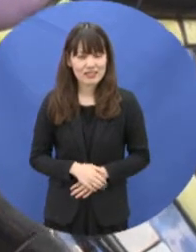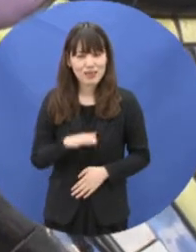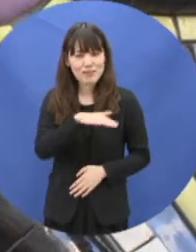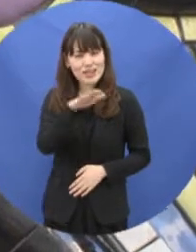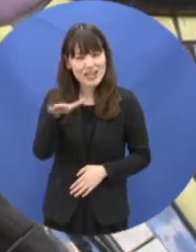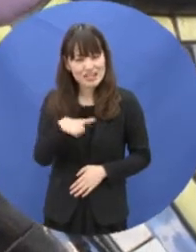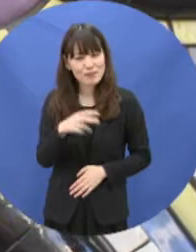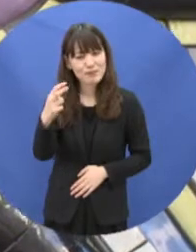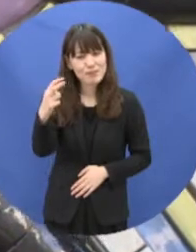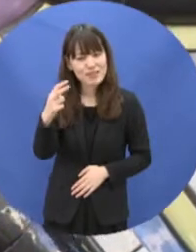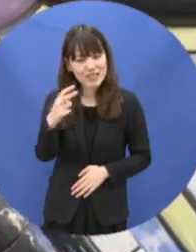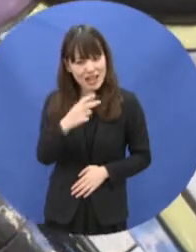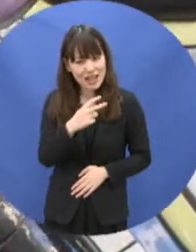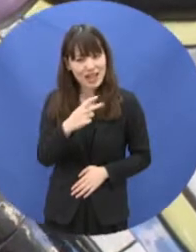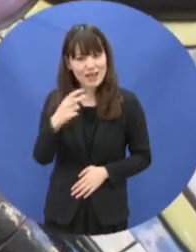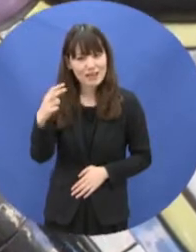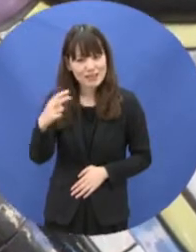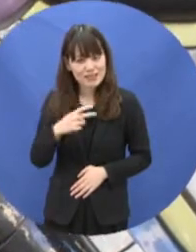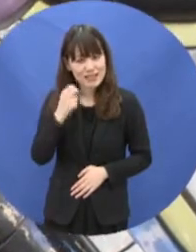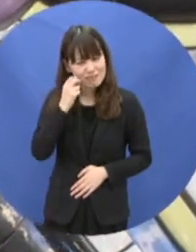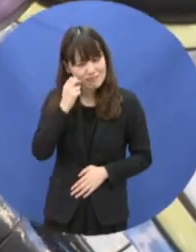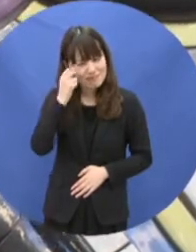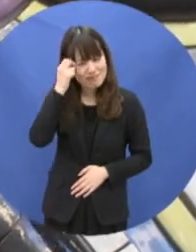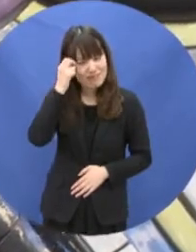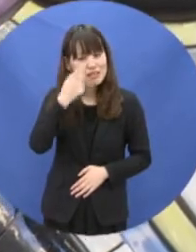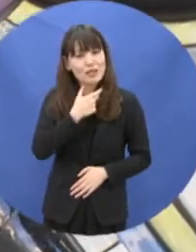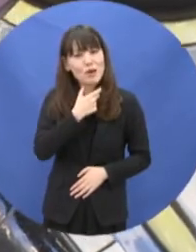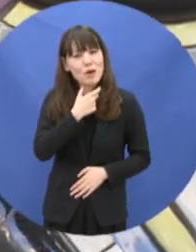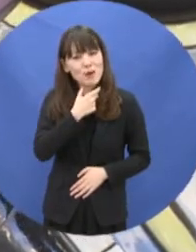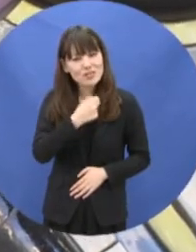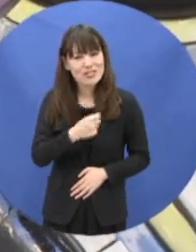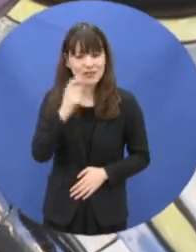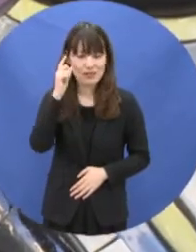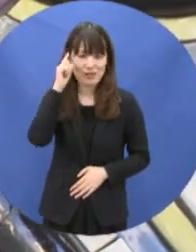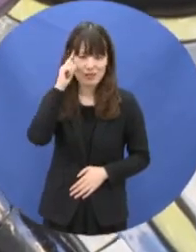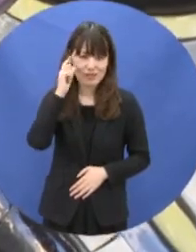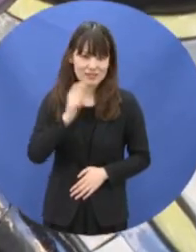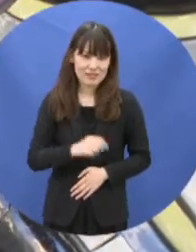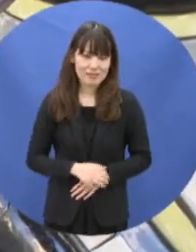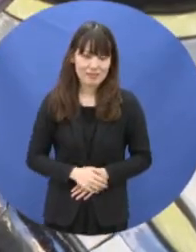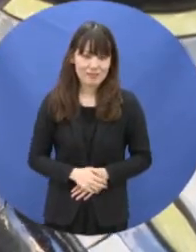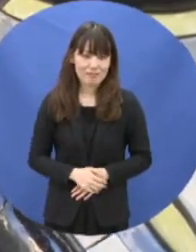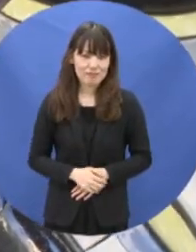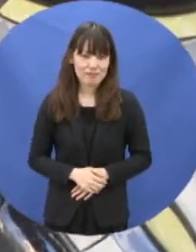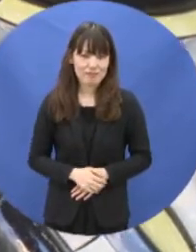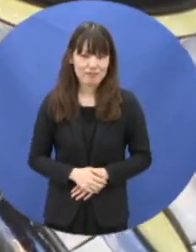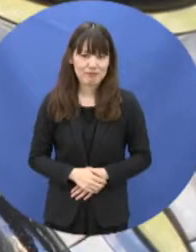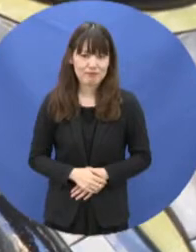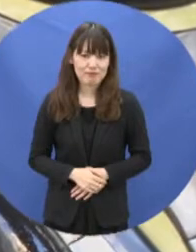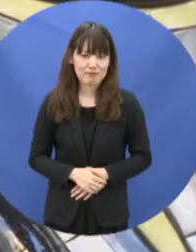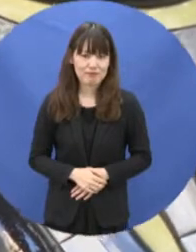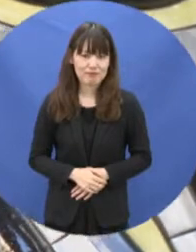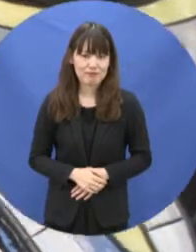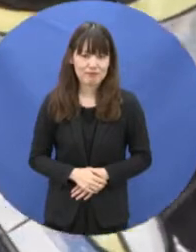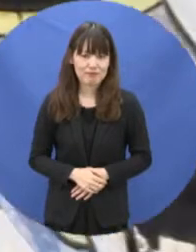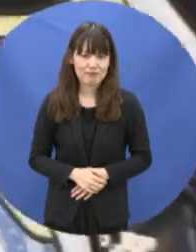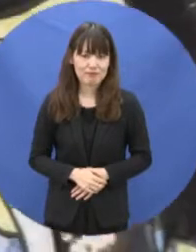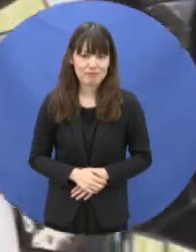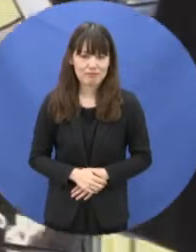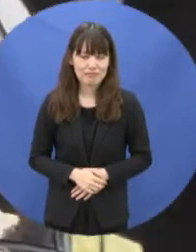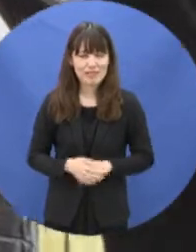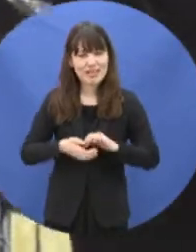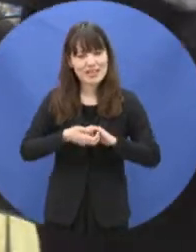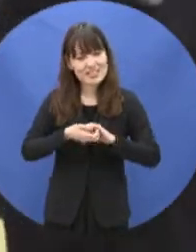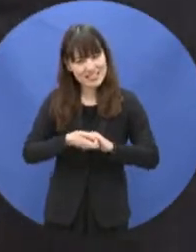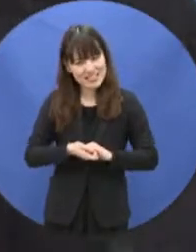ていただいて、ね、それぞれのメッセージを受け取ってもらえればいいのかなというふうに思います。 はいはい、ぜひ